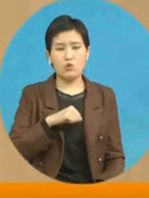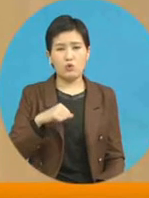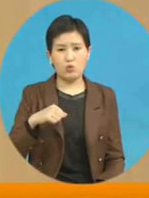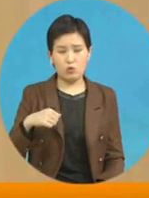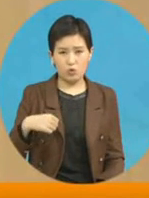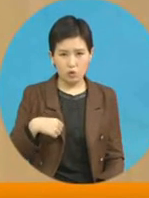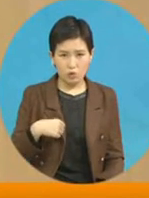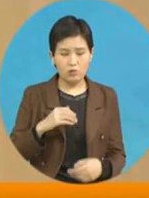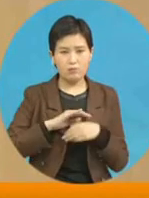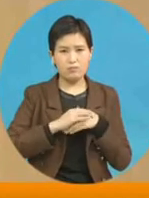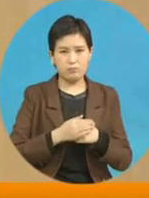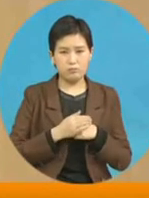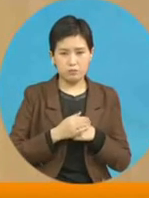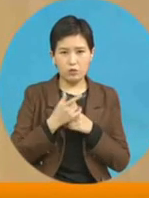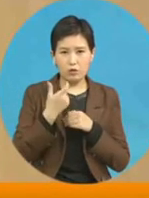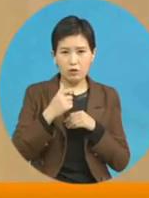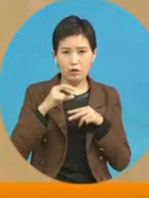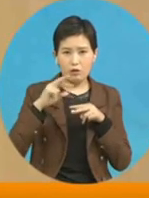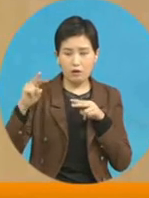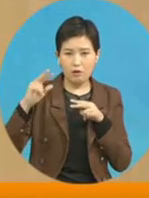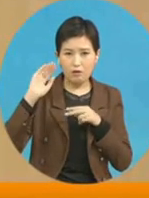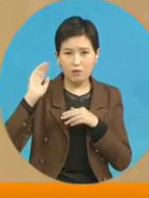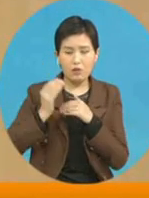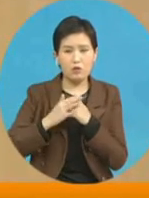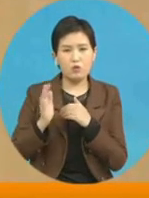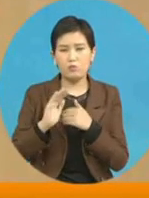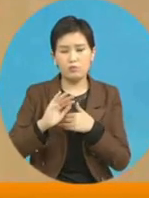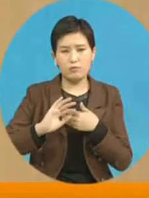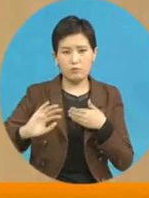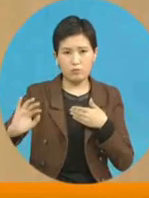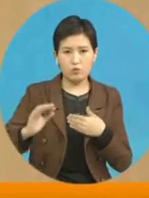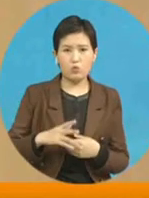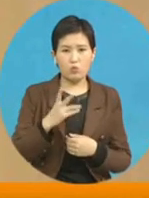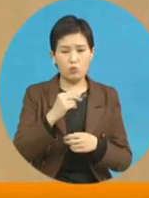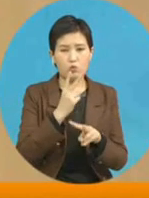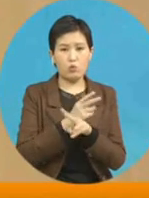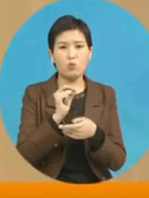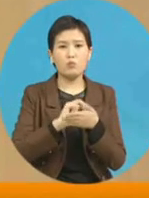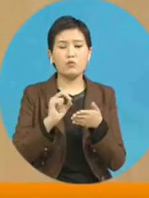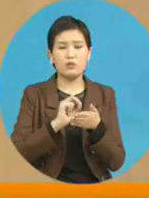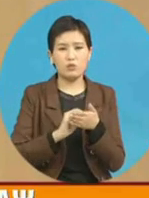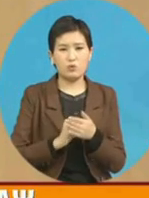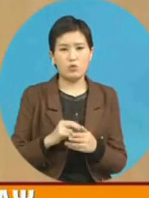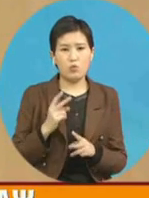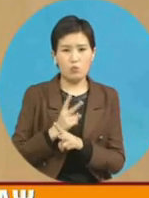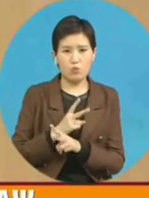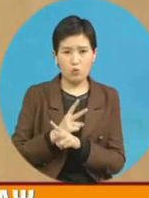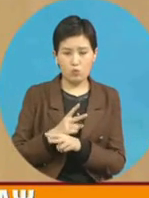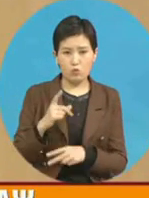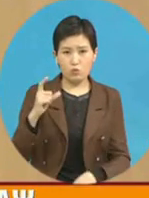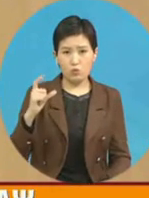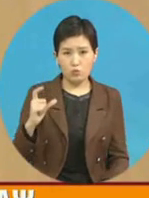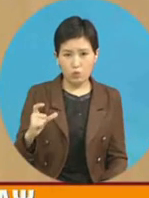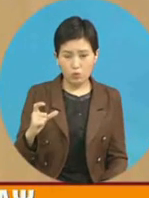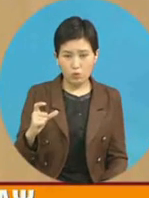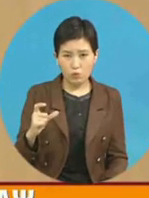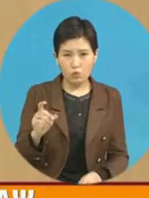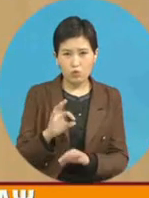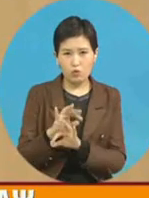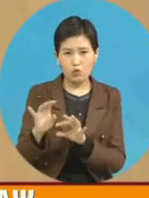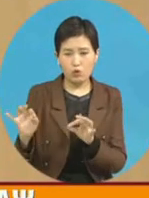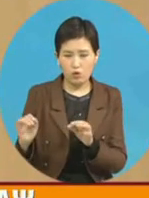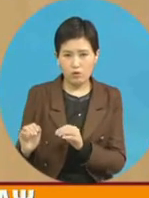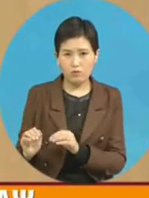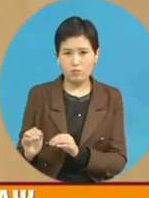ч хараат бус байж гэмэж үндсэн хуулийн заасан хуульчдаас шүүгчийг шилж олох, за шүүгчийнхээ